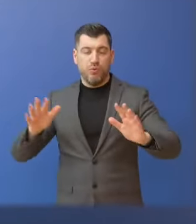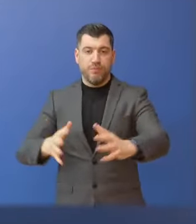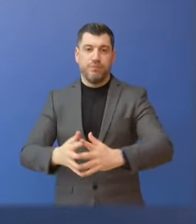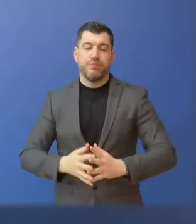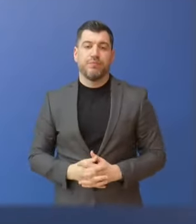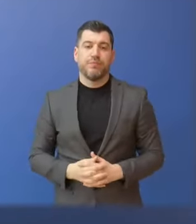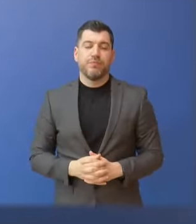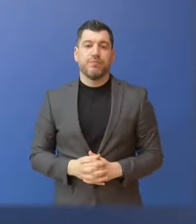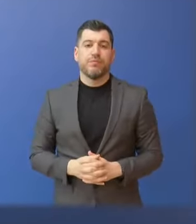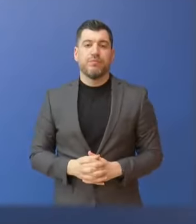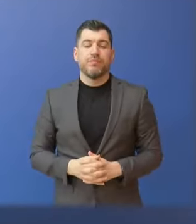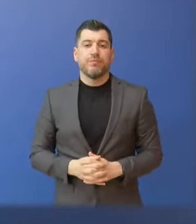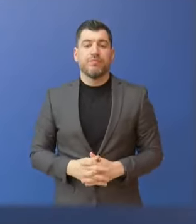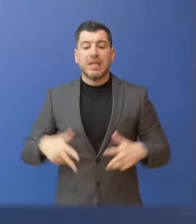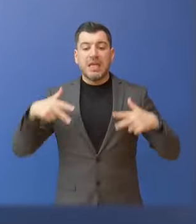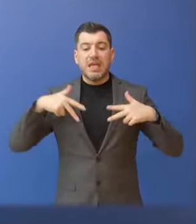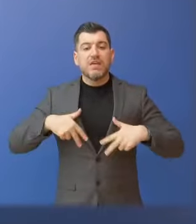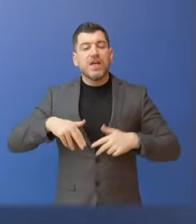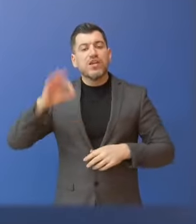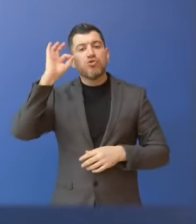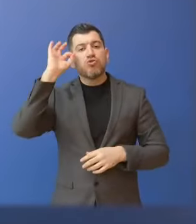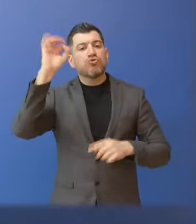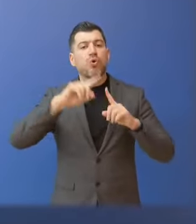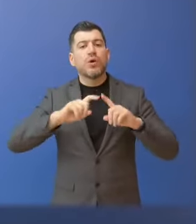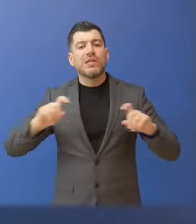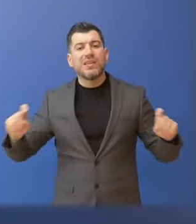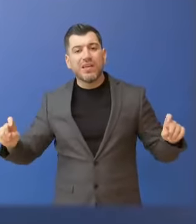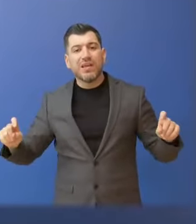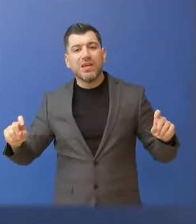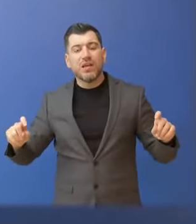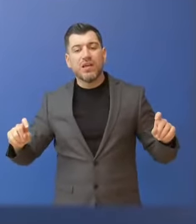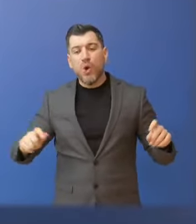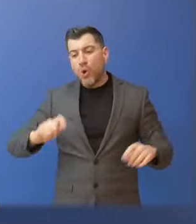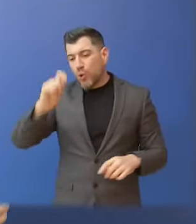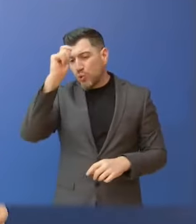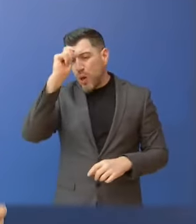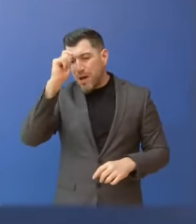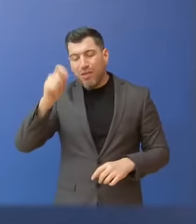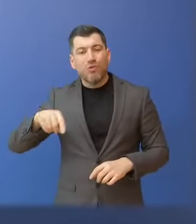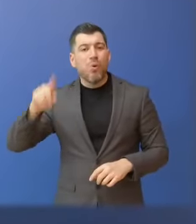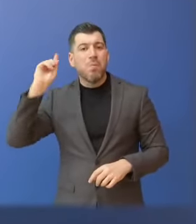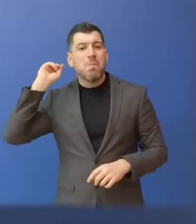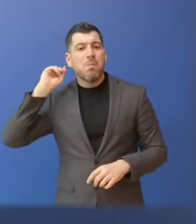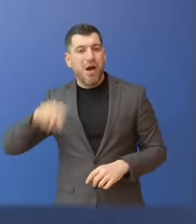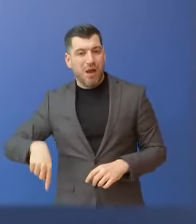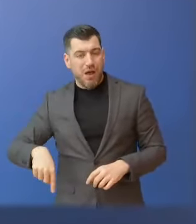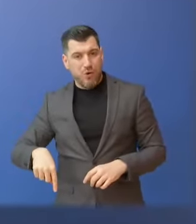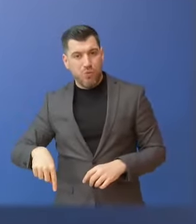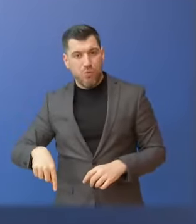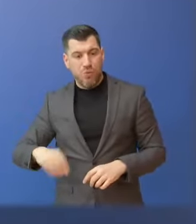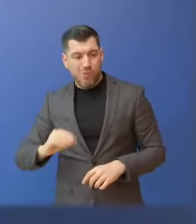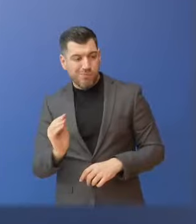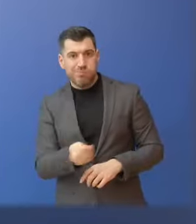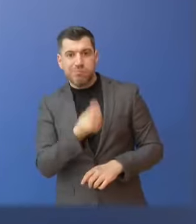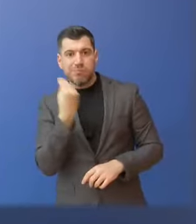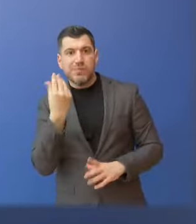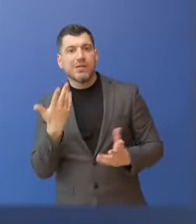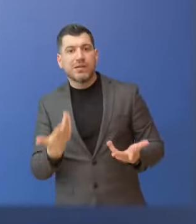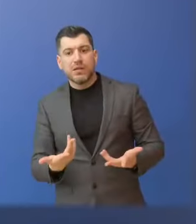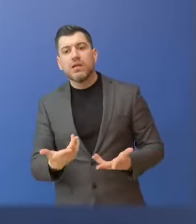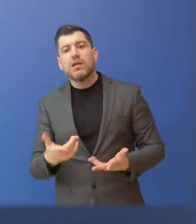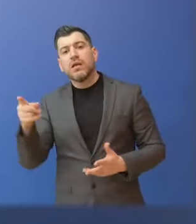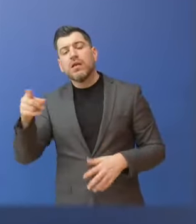θέλουμε να αντιμετωπίσουμε είναι το απαράδεκτο παράνομο και μάλλιστα με πολλές δικογραφίες να έχουν δημιουργηθεί φαινόμενο κάποιος να